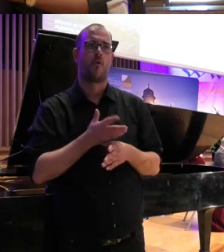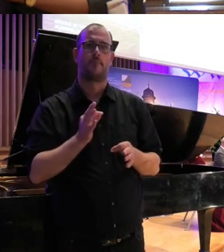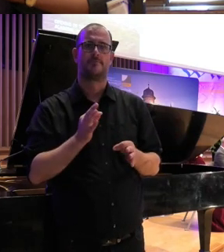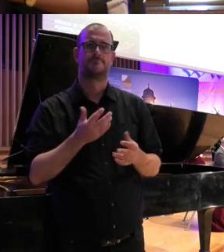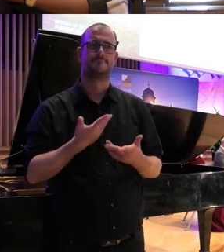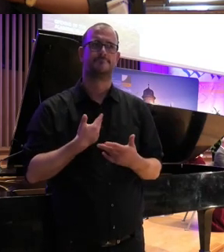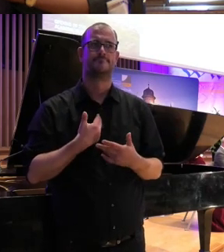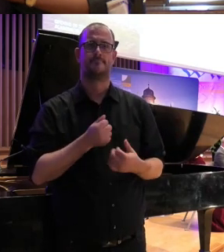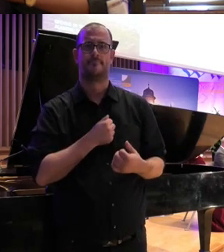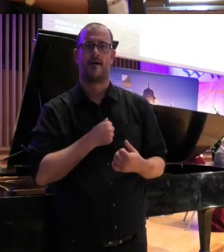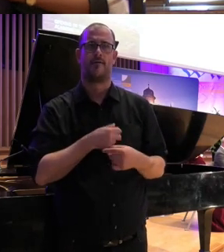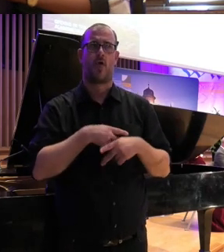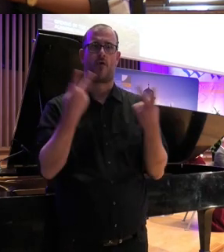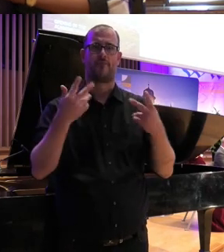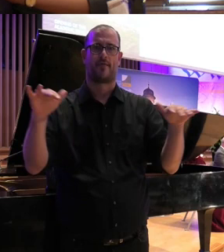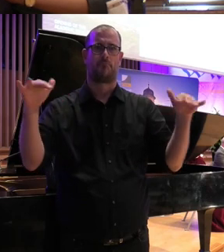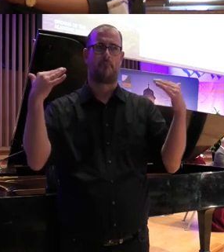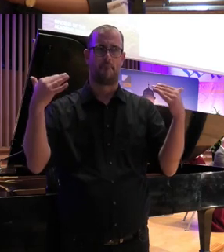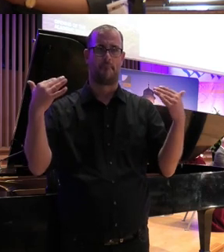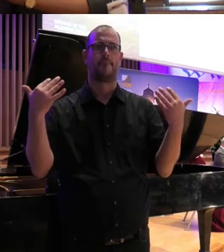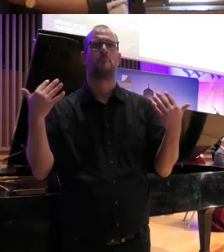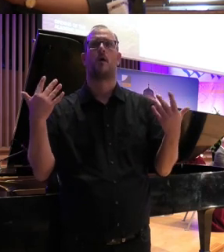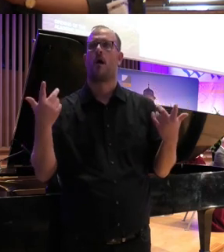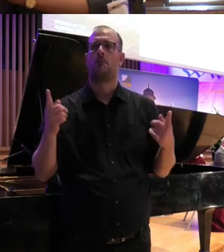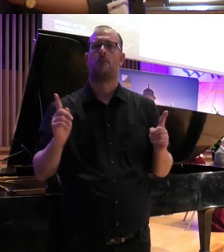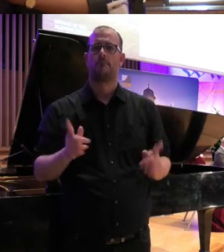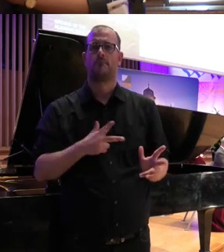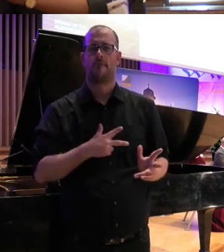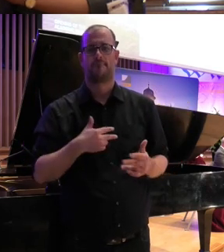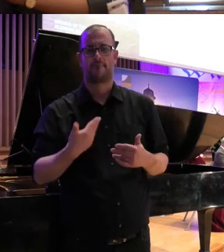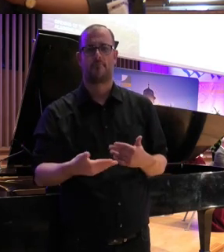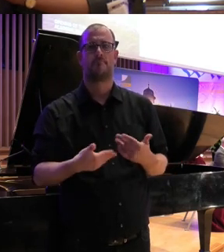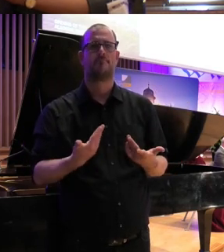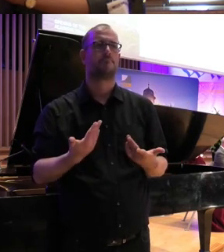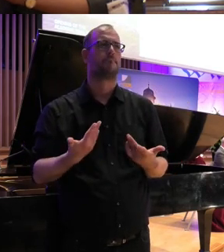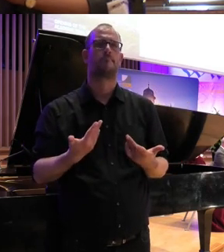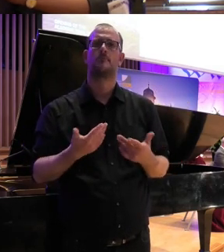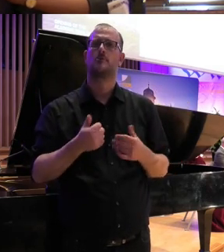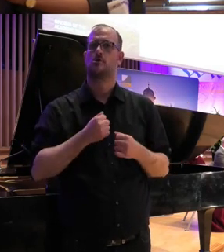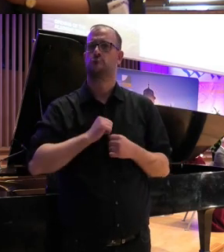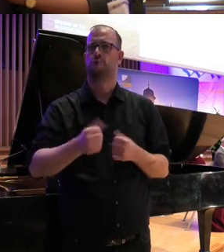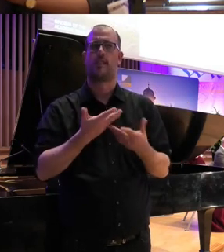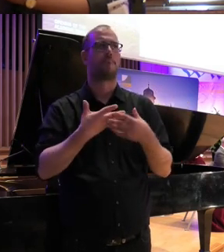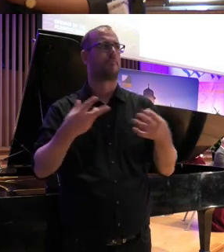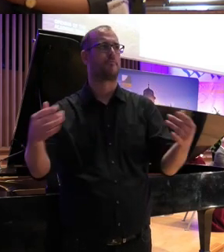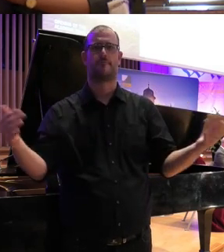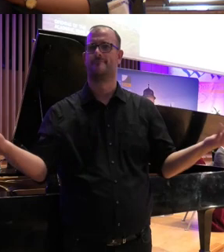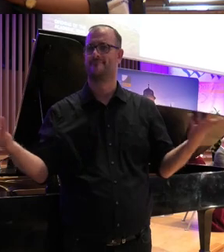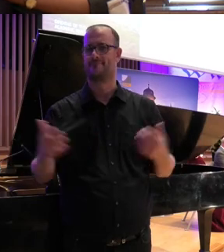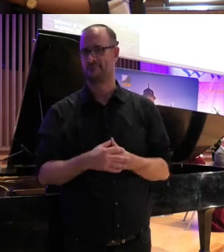Angst vor der großen öffentlichen Aufmerksamkeit, die auch auf einen zukommt. Aber sie verfliegt dann auch schnell wieder.